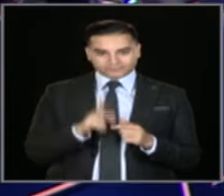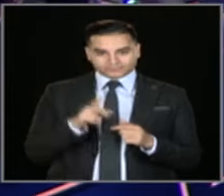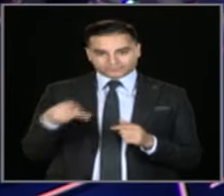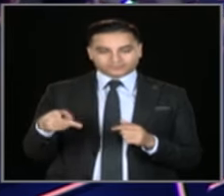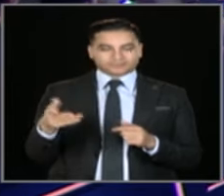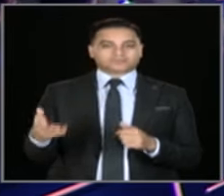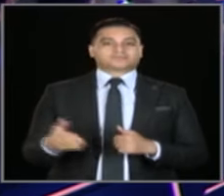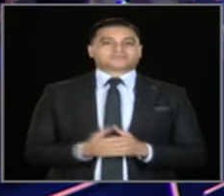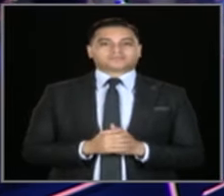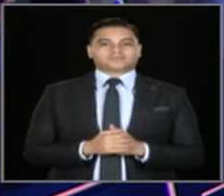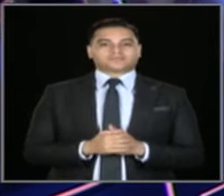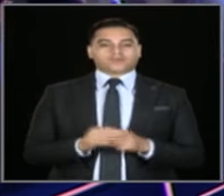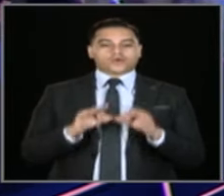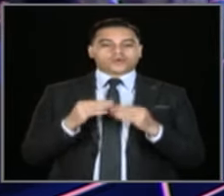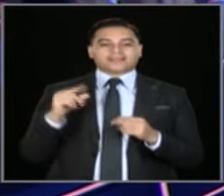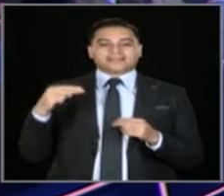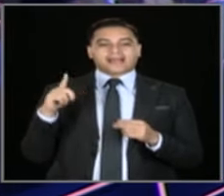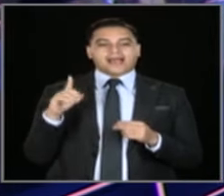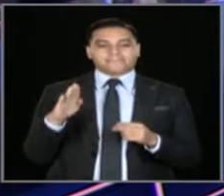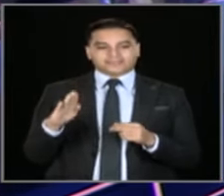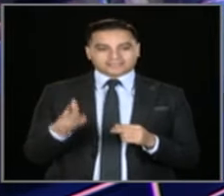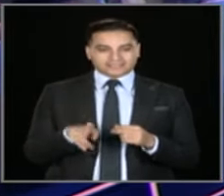جيهان. عيل الدعبس.